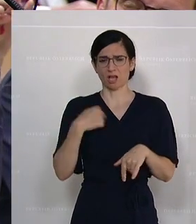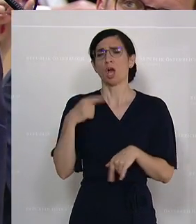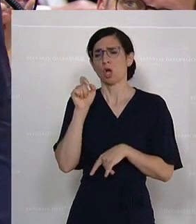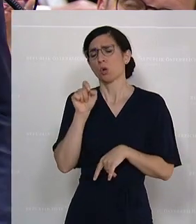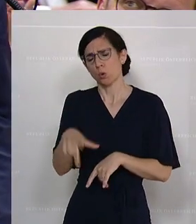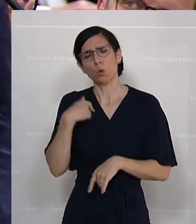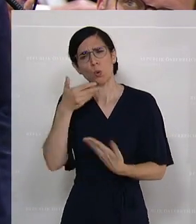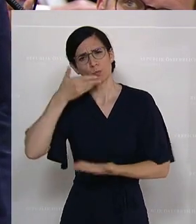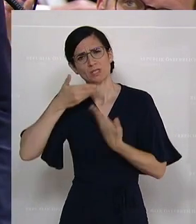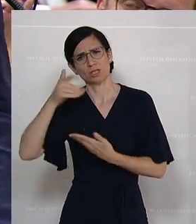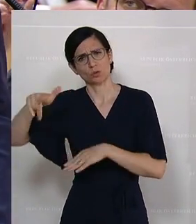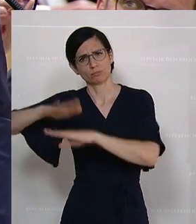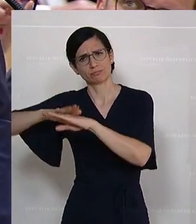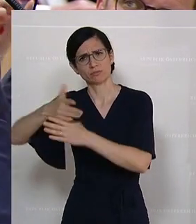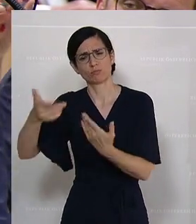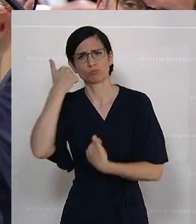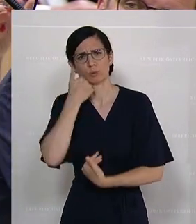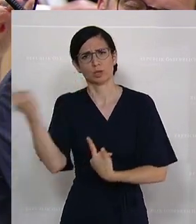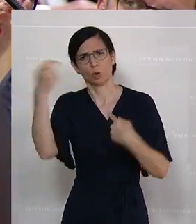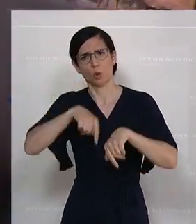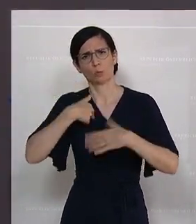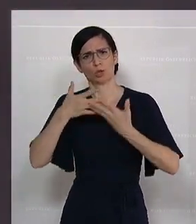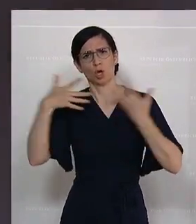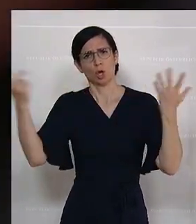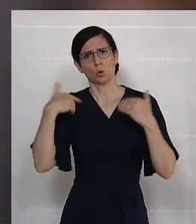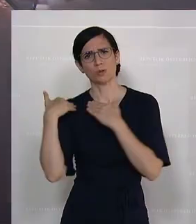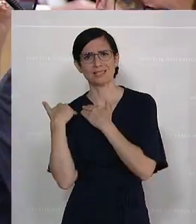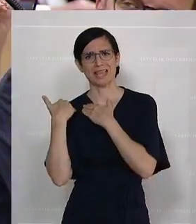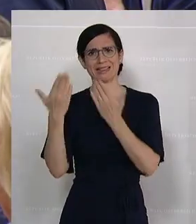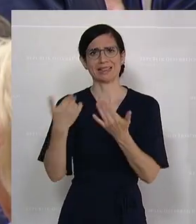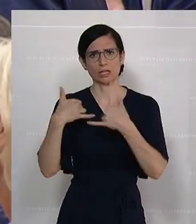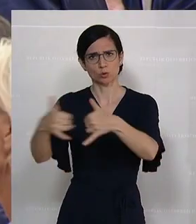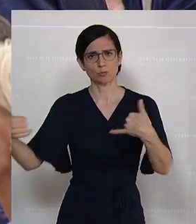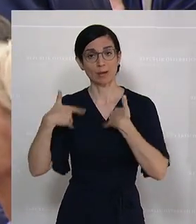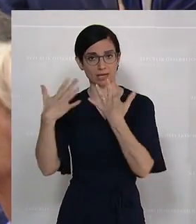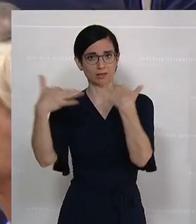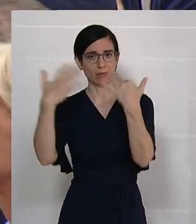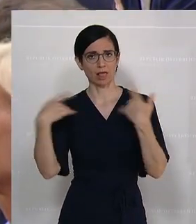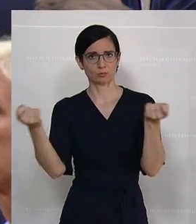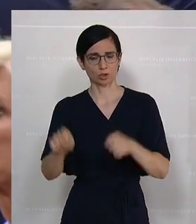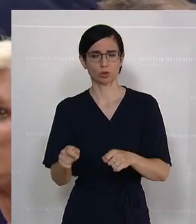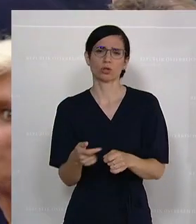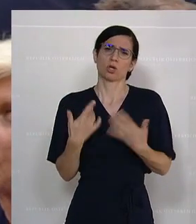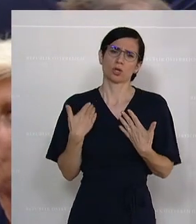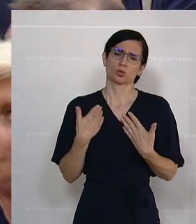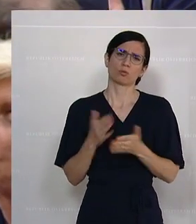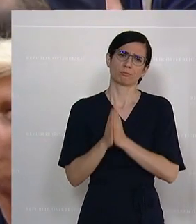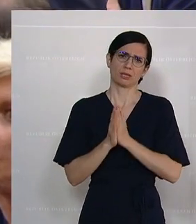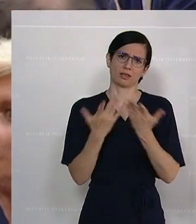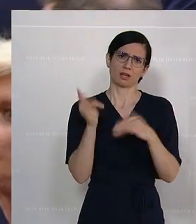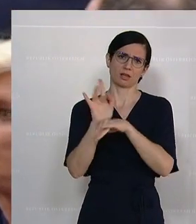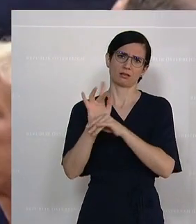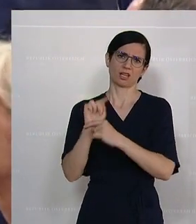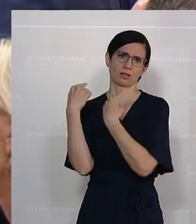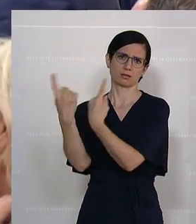aktionen sagen sie ihm bitte kommen es wird ein großes entlastungs paket im parlament beschlossen als errichten sie diese kritik an